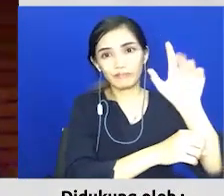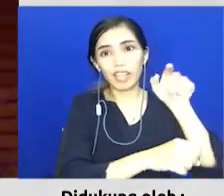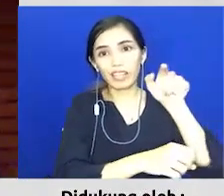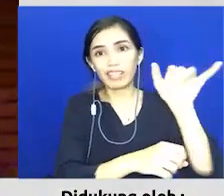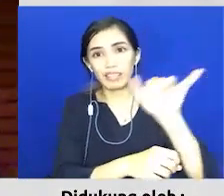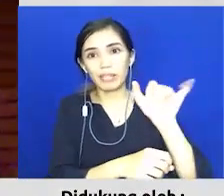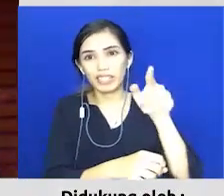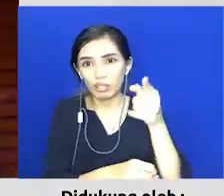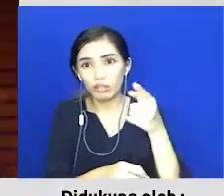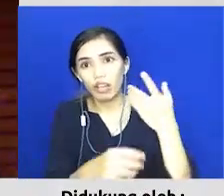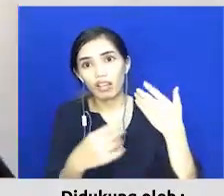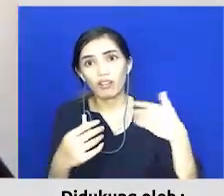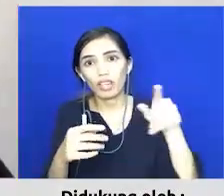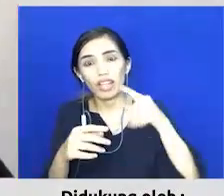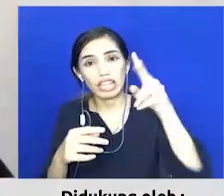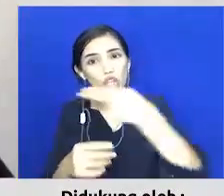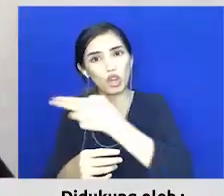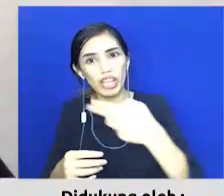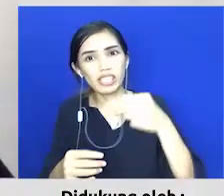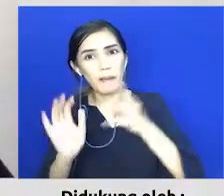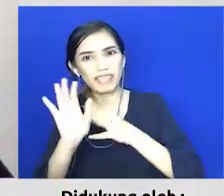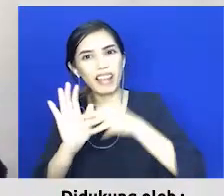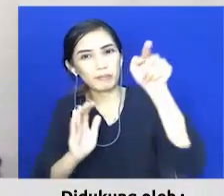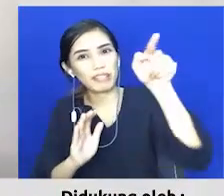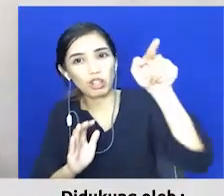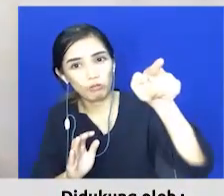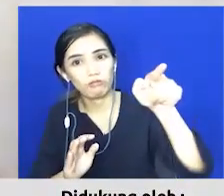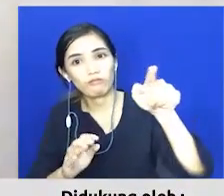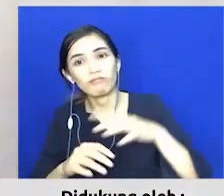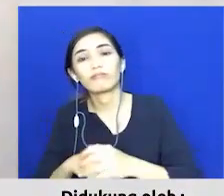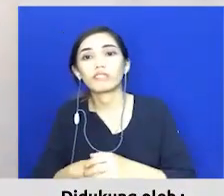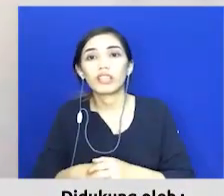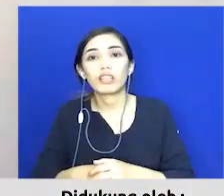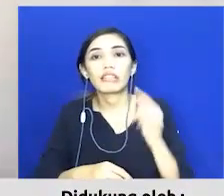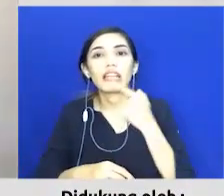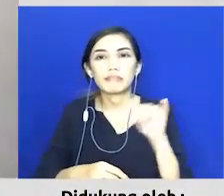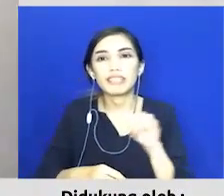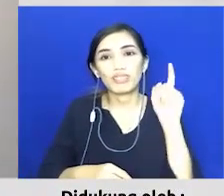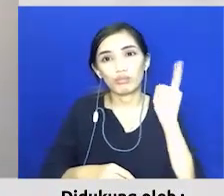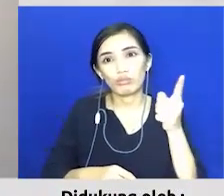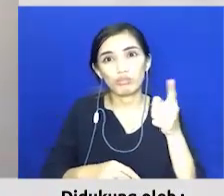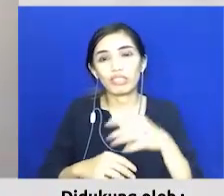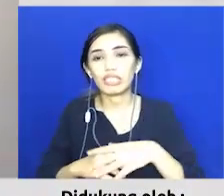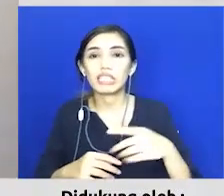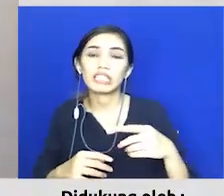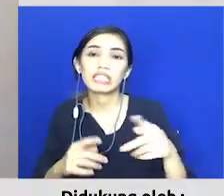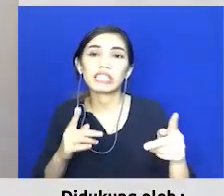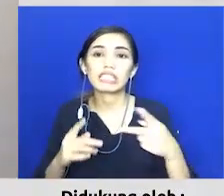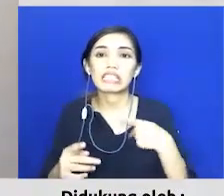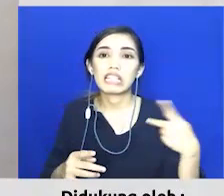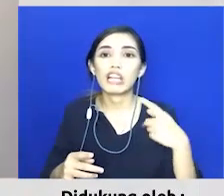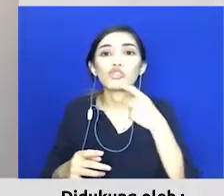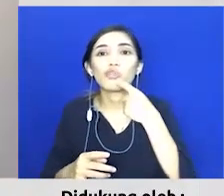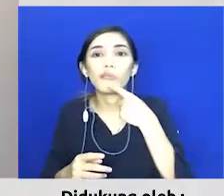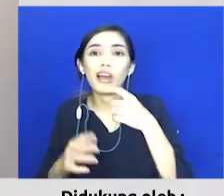coba lebih rapikan sedikit lah gitu kekusutan ini dengan mengajak, yuk kita balik nih ke gambaran besar, apa ya